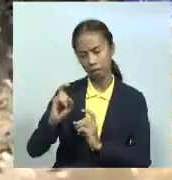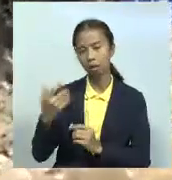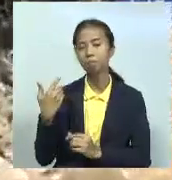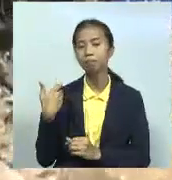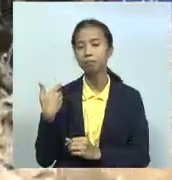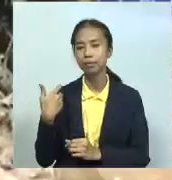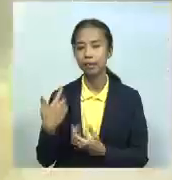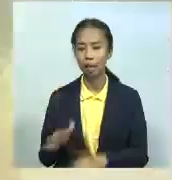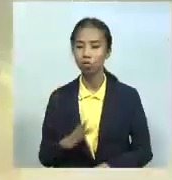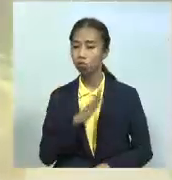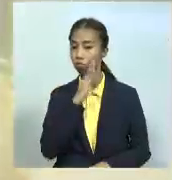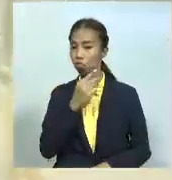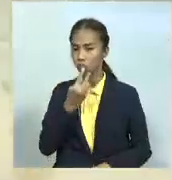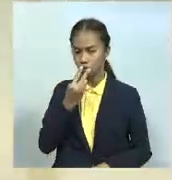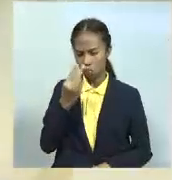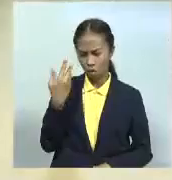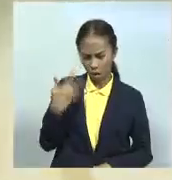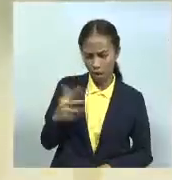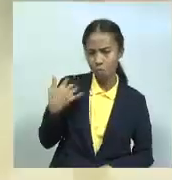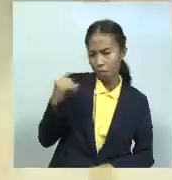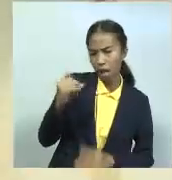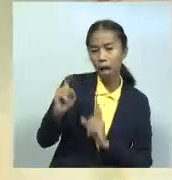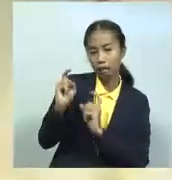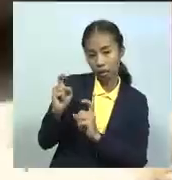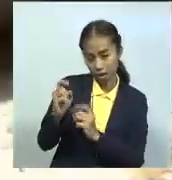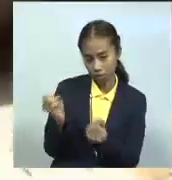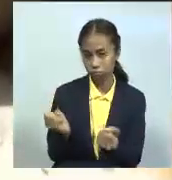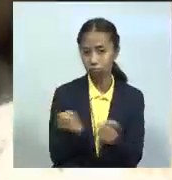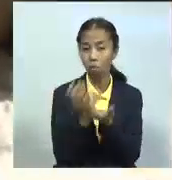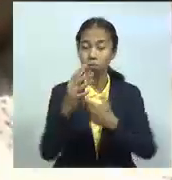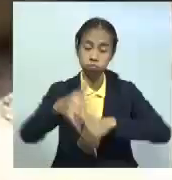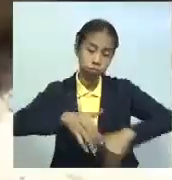ประเมินสถานการณ์แล้วเห็นว่ามีแนวโน้มอาจเกิดอันตรายและส่งผลก